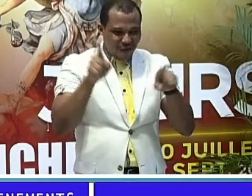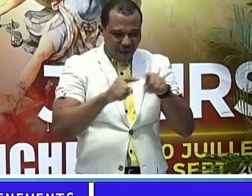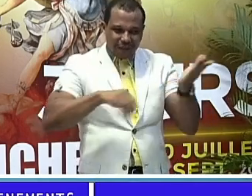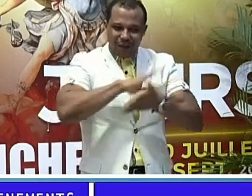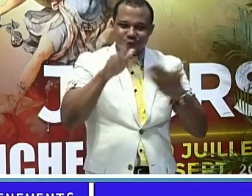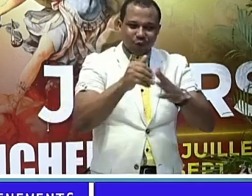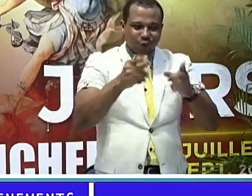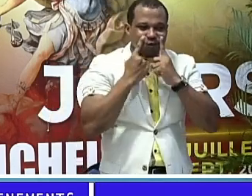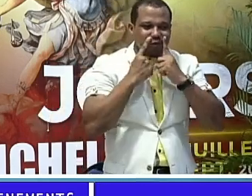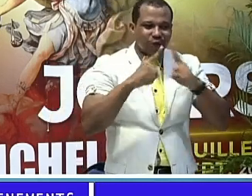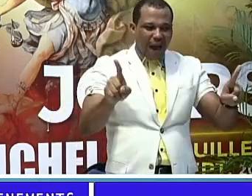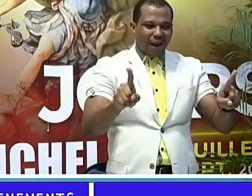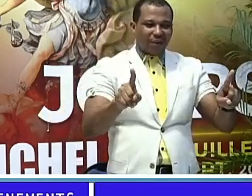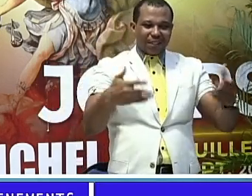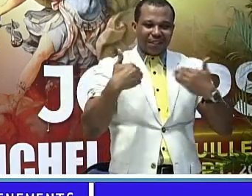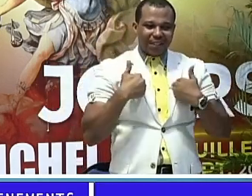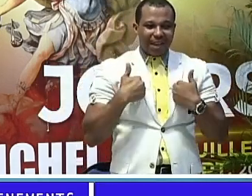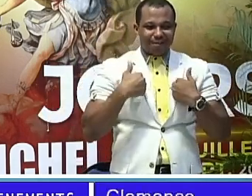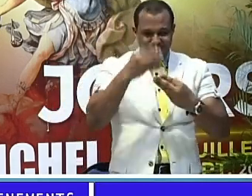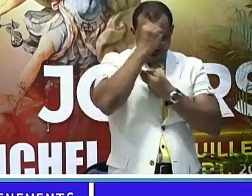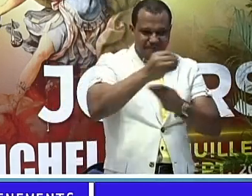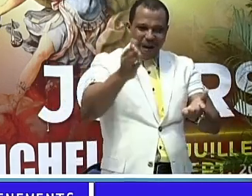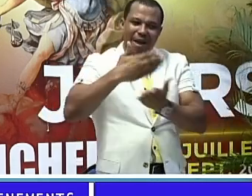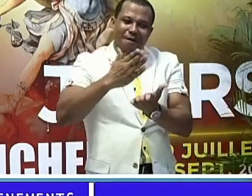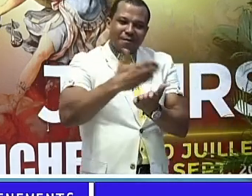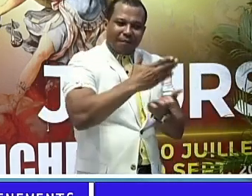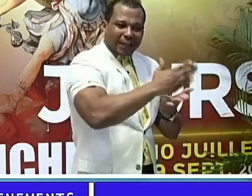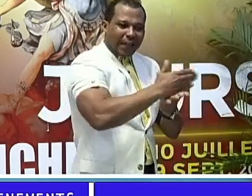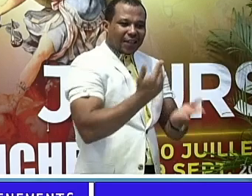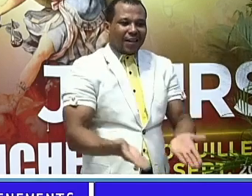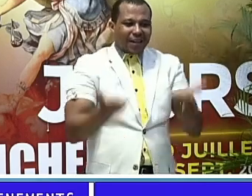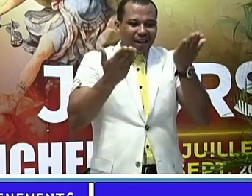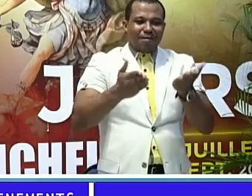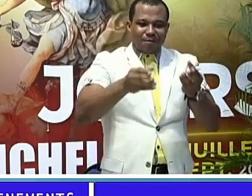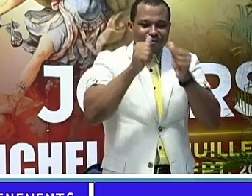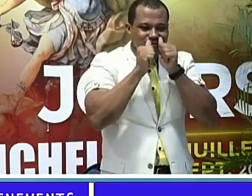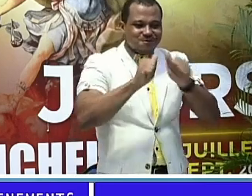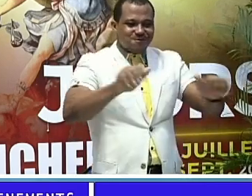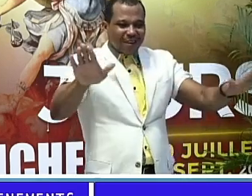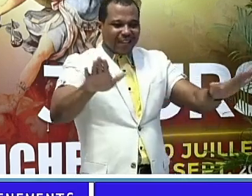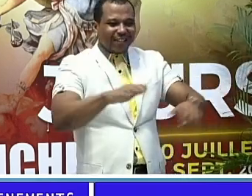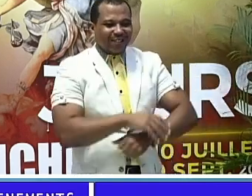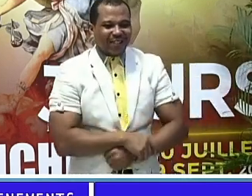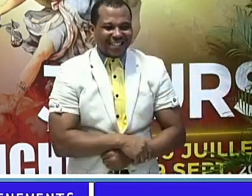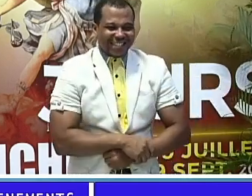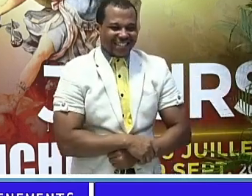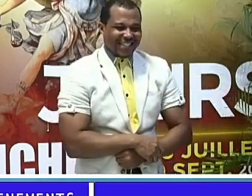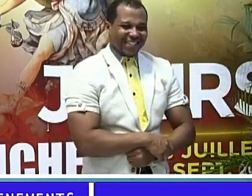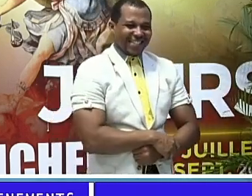ça, que moi, t'ai gagné. Pour me partager, en nous camper connu là pour recevoir bénédiction.